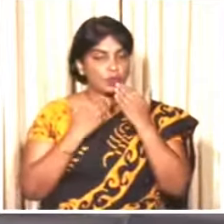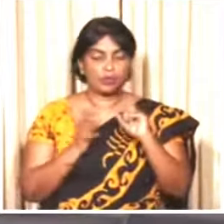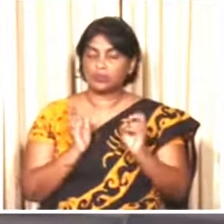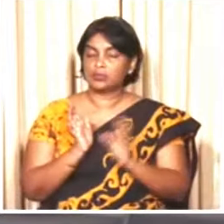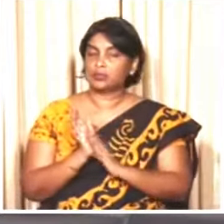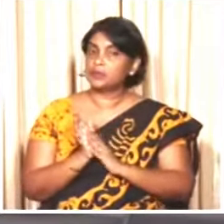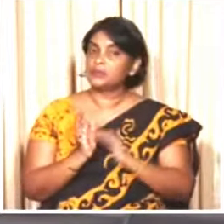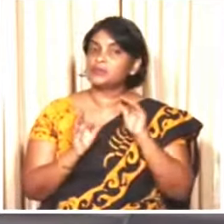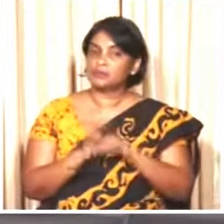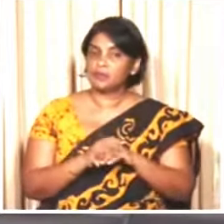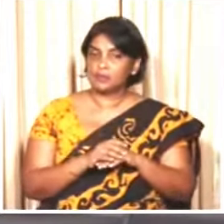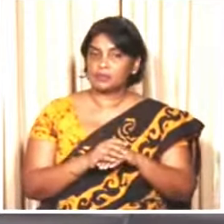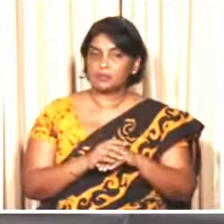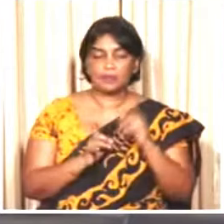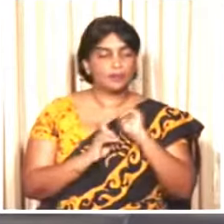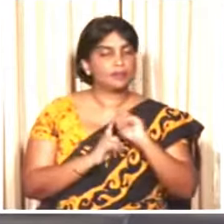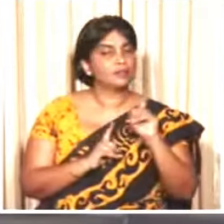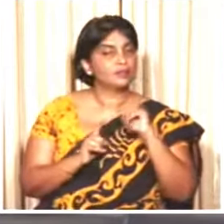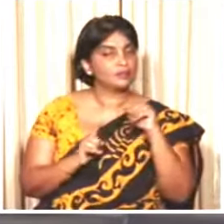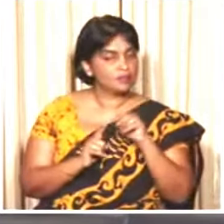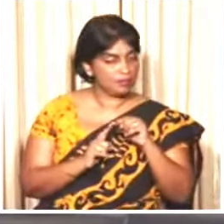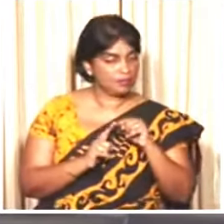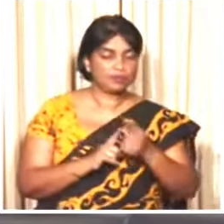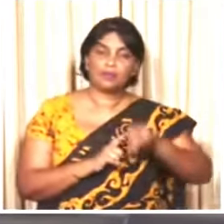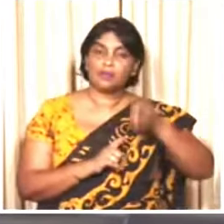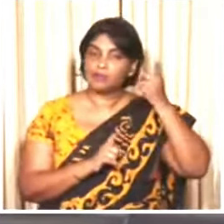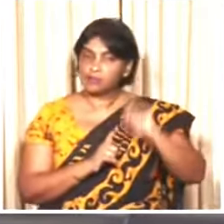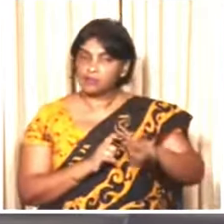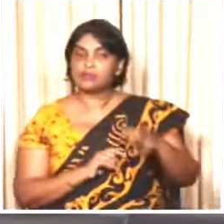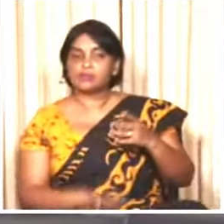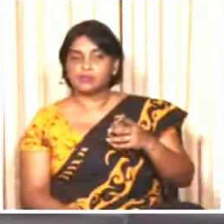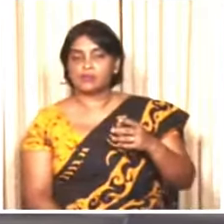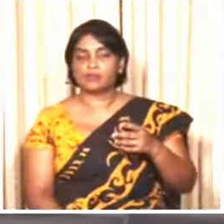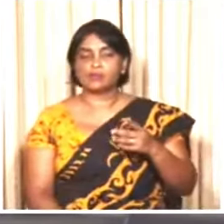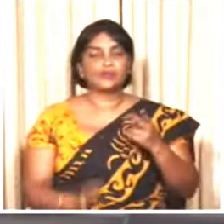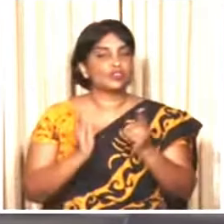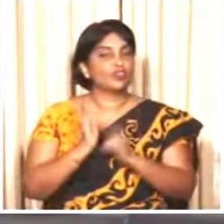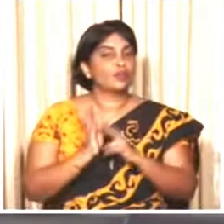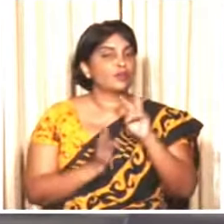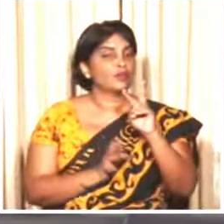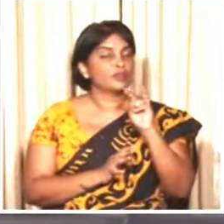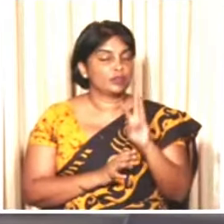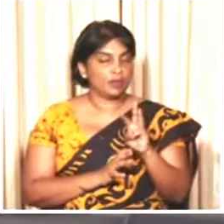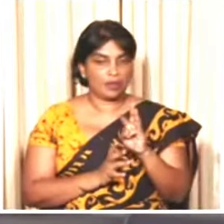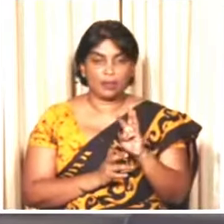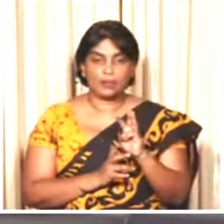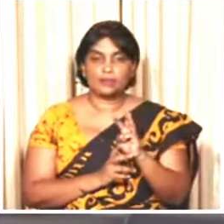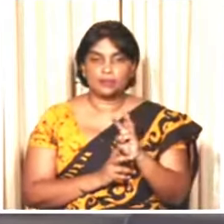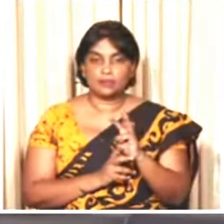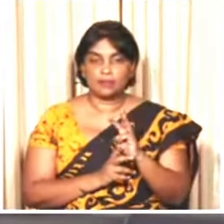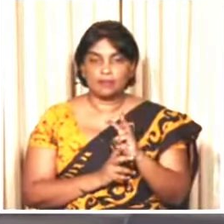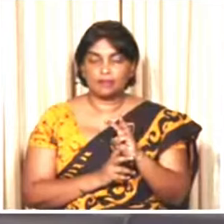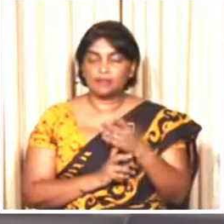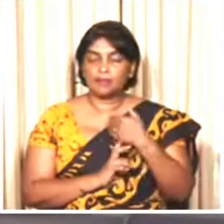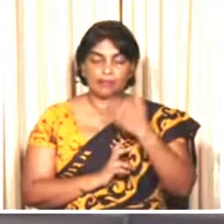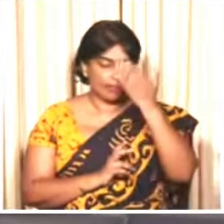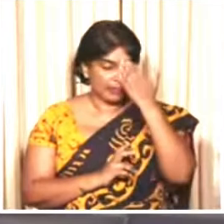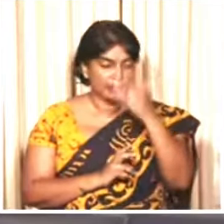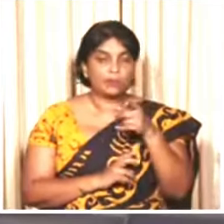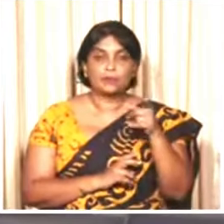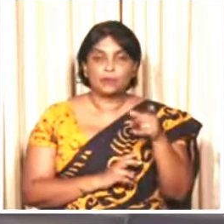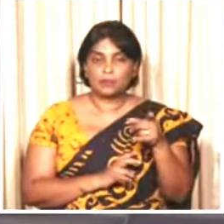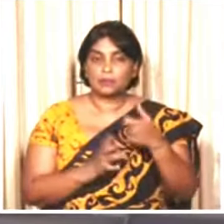උපදේශකාරක සභාවට ගියා පාර්ලිමේන්තුවට ඇවිල්ලා අනුමත වුණා කියලා නොවැම්බර් 23 වෙනිදා. කරුණා කළා